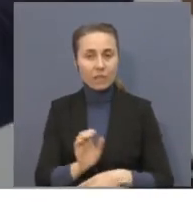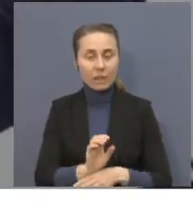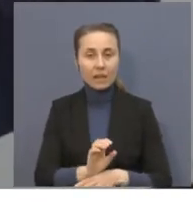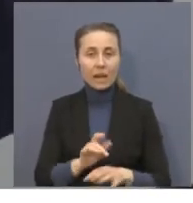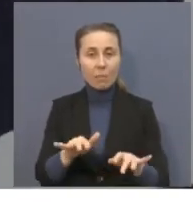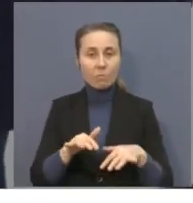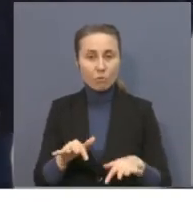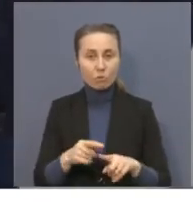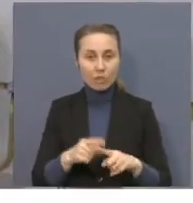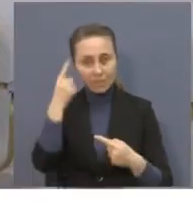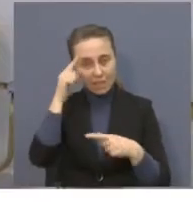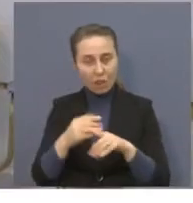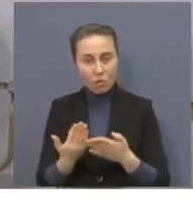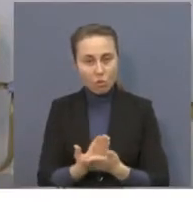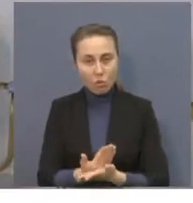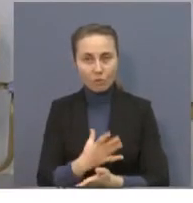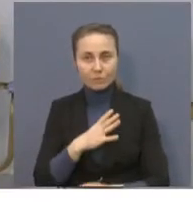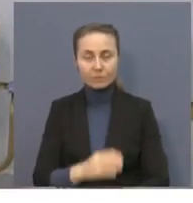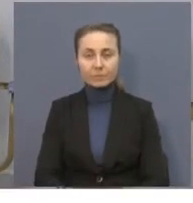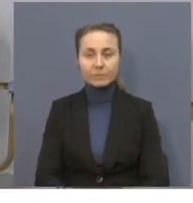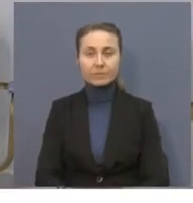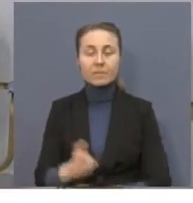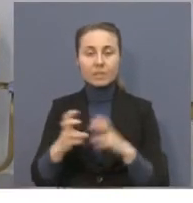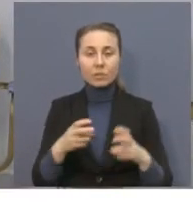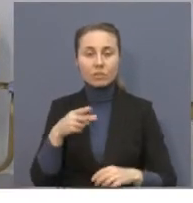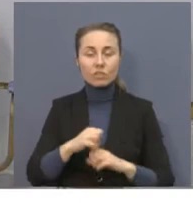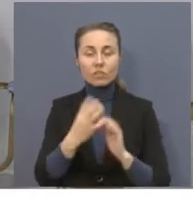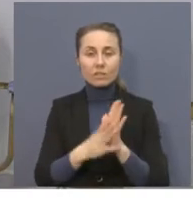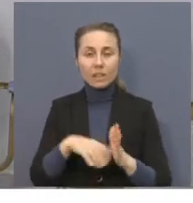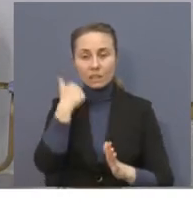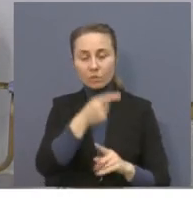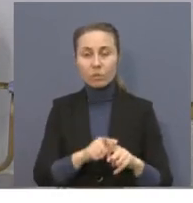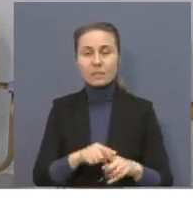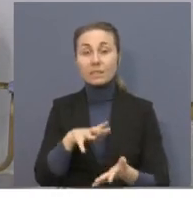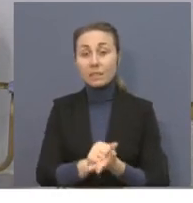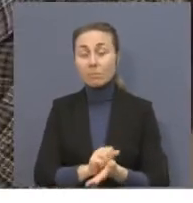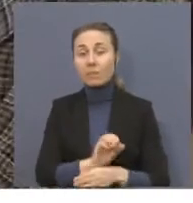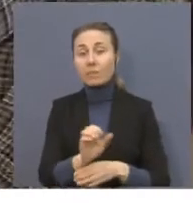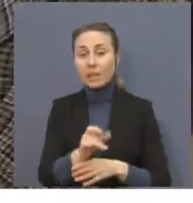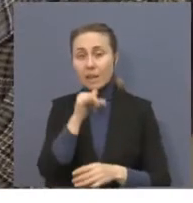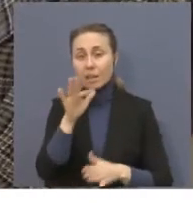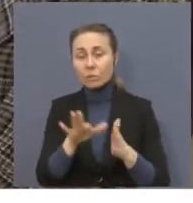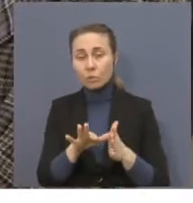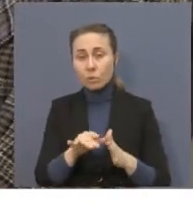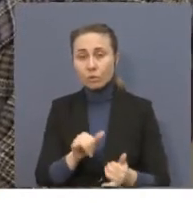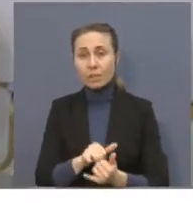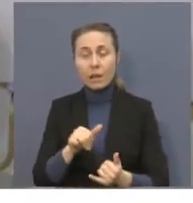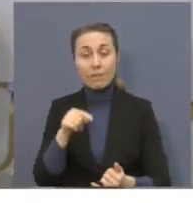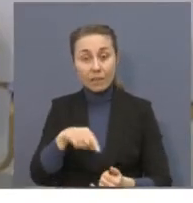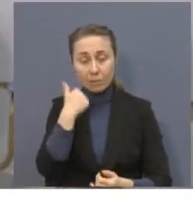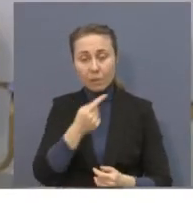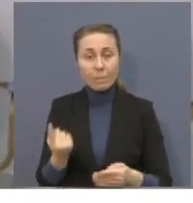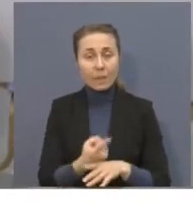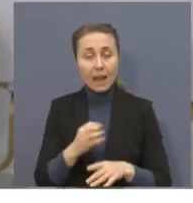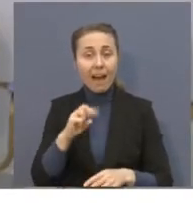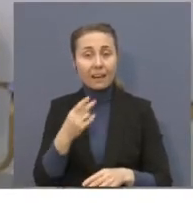техники новой модификации. Завод Кирова с 2019 года занимается выпуском электронной продукции. В этом году мы впервые участвуем в